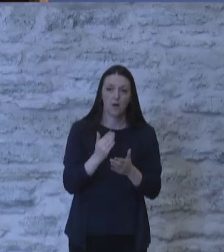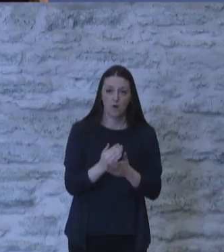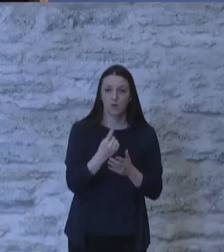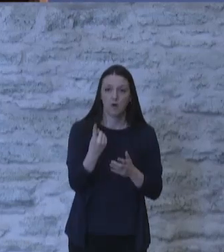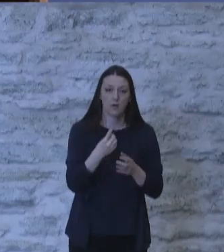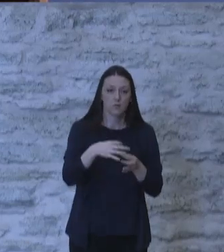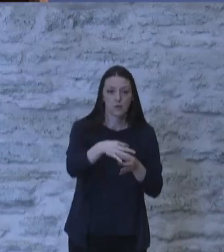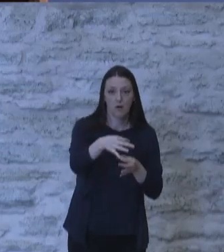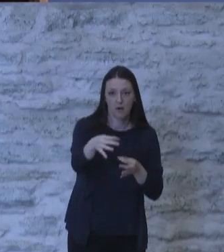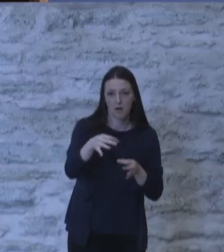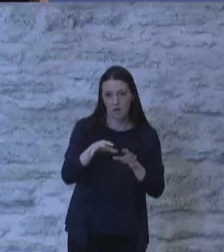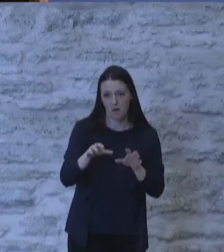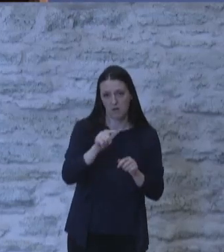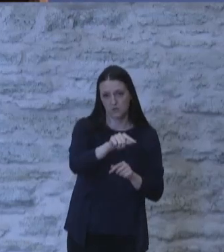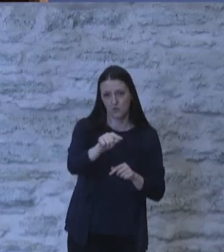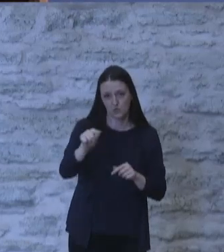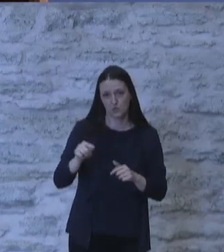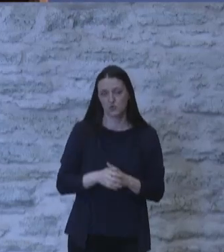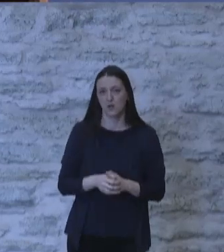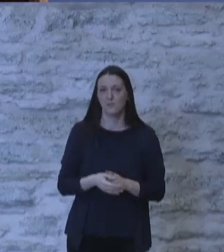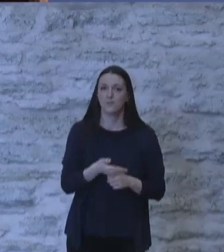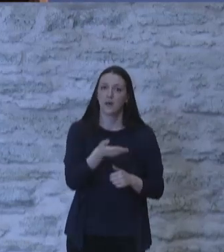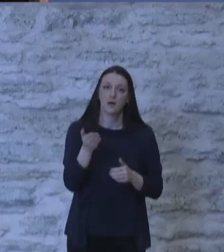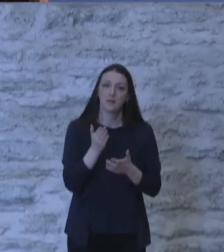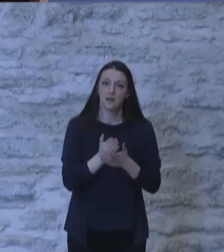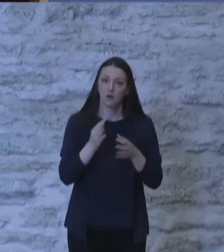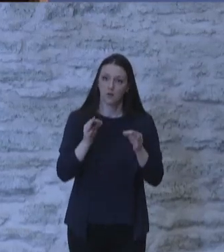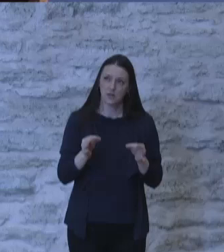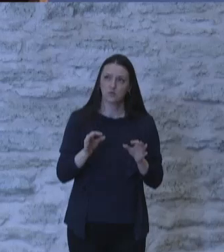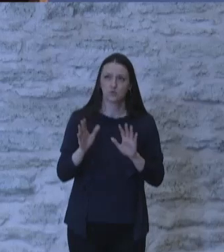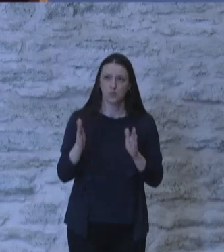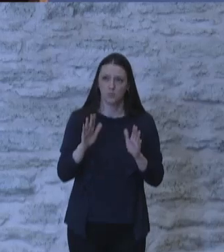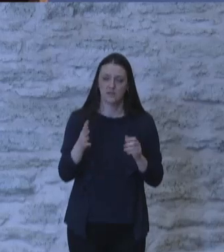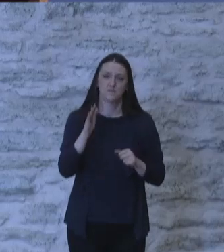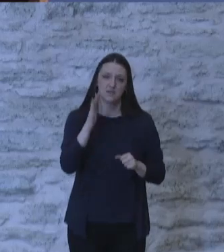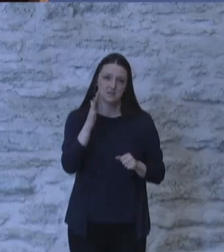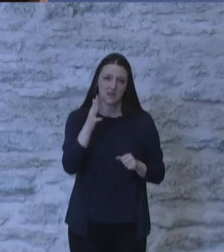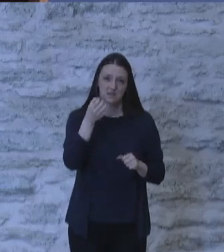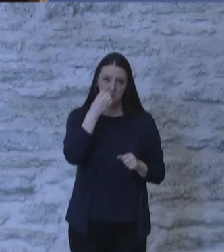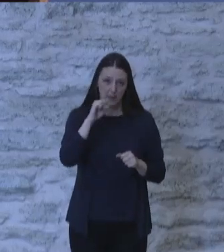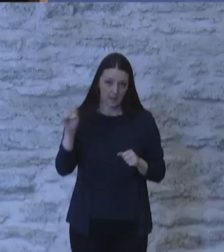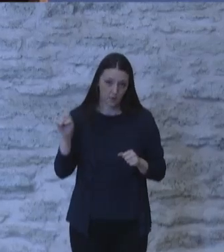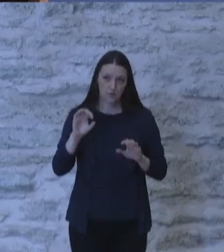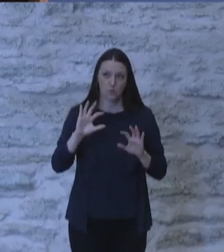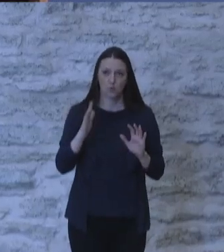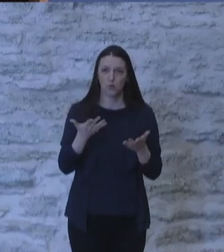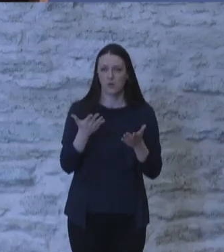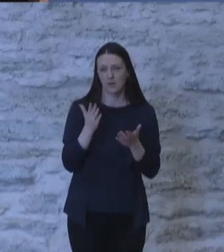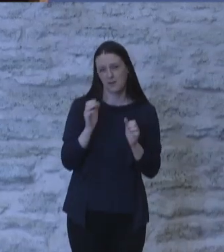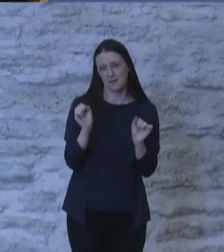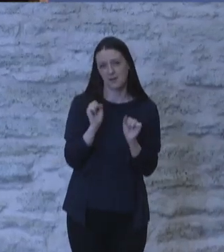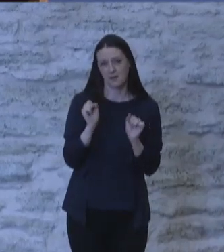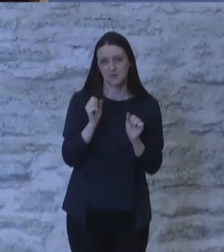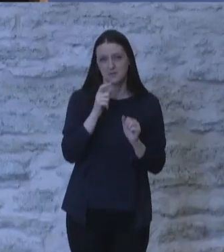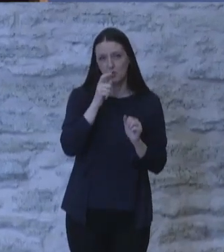on valitsuse ettepanek riigikogule. Teile on õigus, on 15 miljonit. Suurus järgus, kui väga kiirest öelda, hetke seisuga on